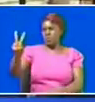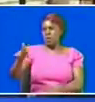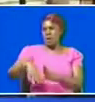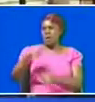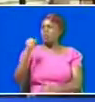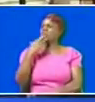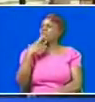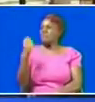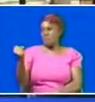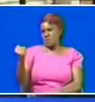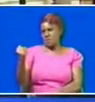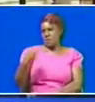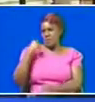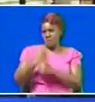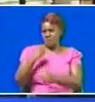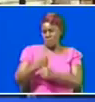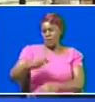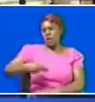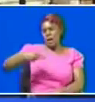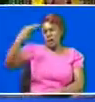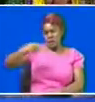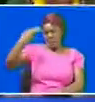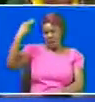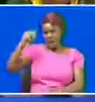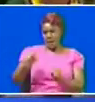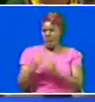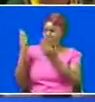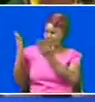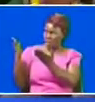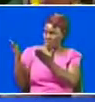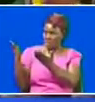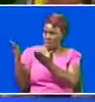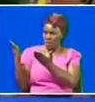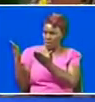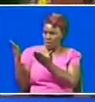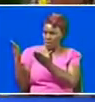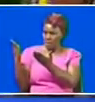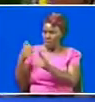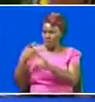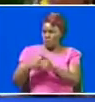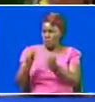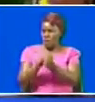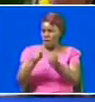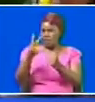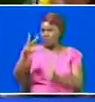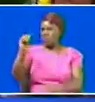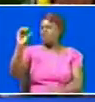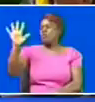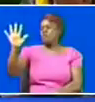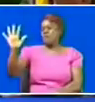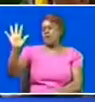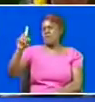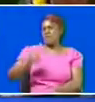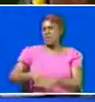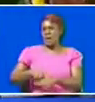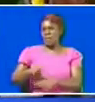alama 500, matokeo ya juu zaidi ambayo yamewahi kushuhudiwa katika shule hii tangia mwaka 2005